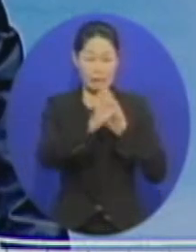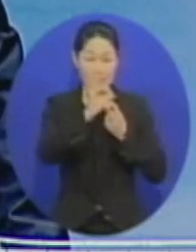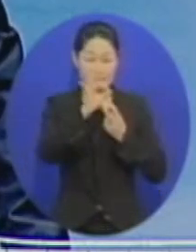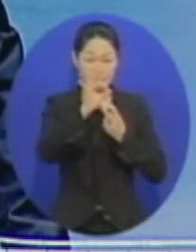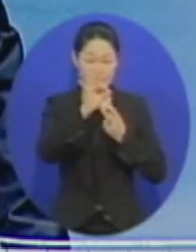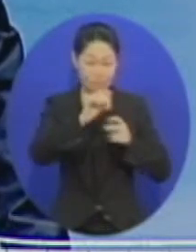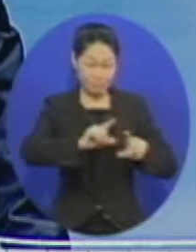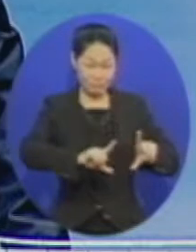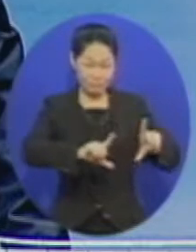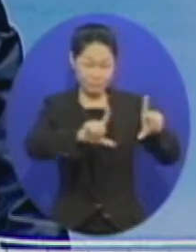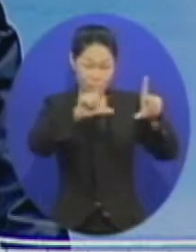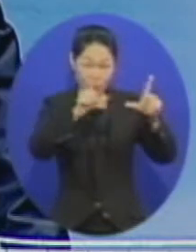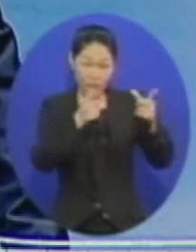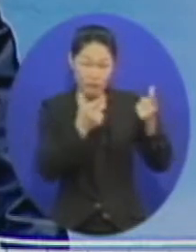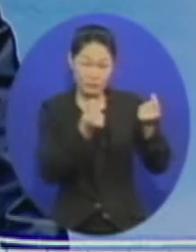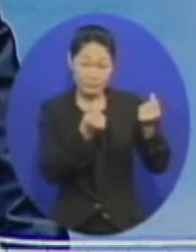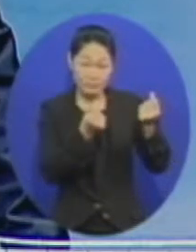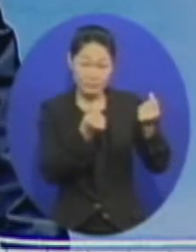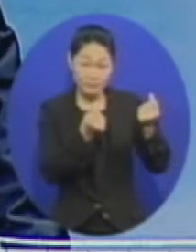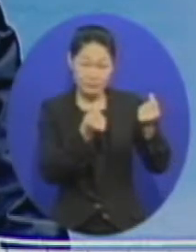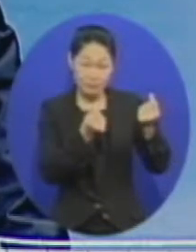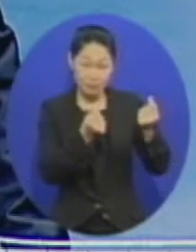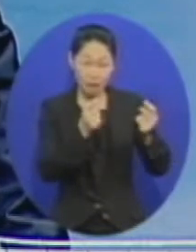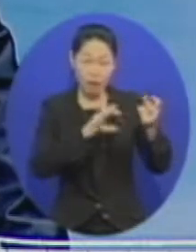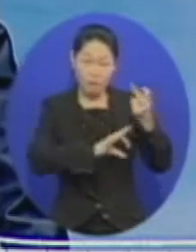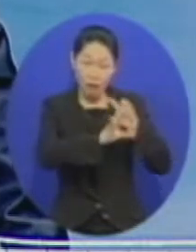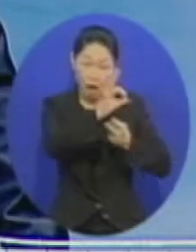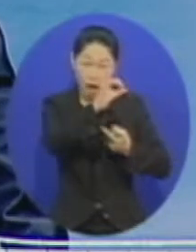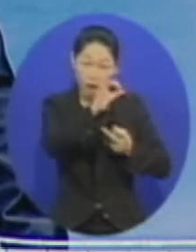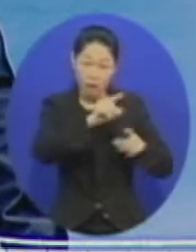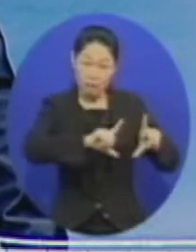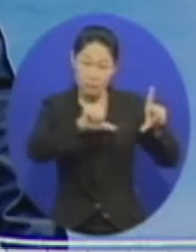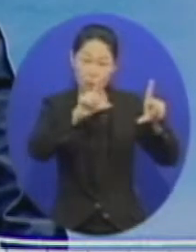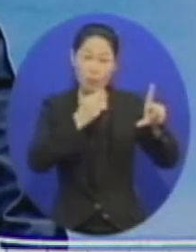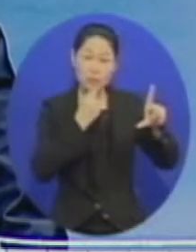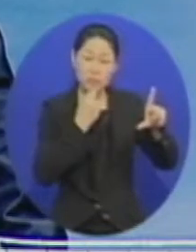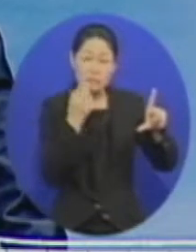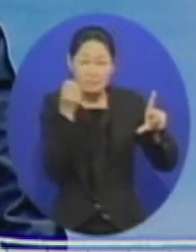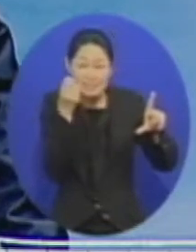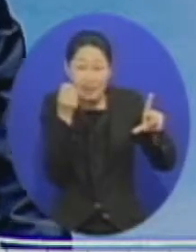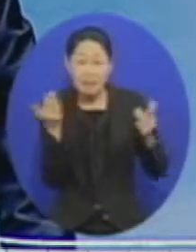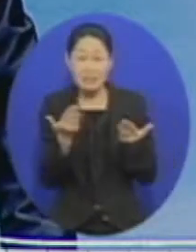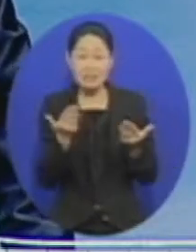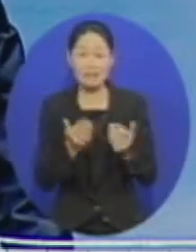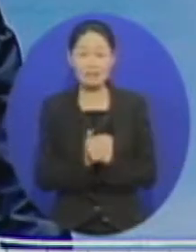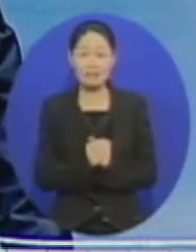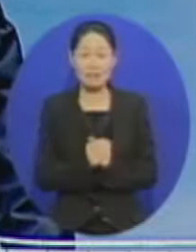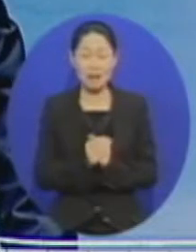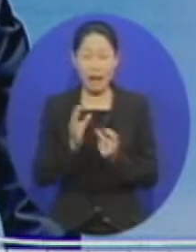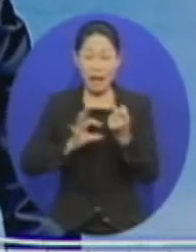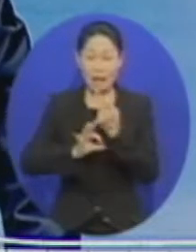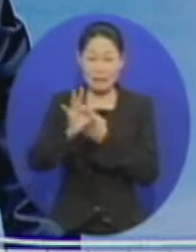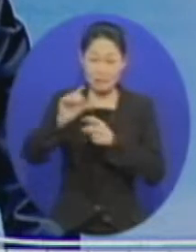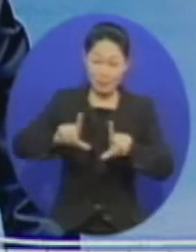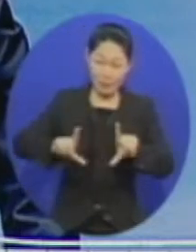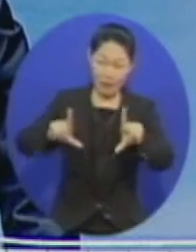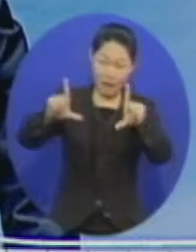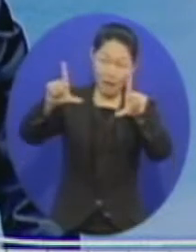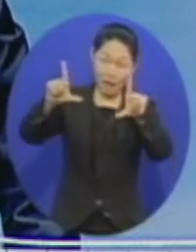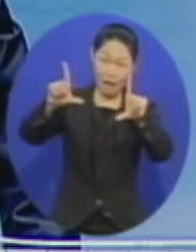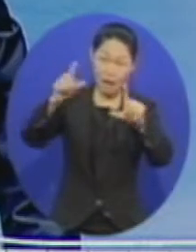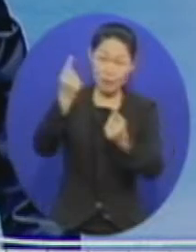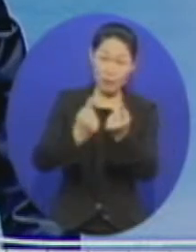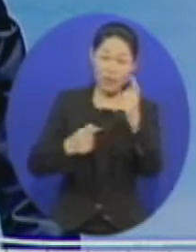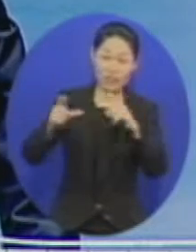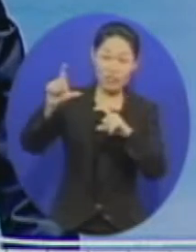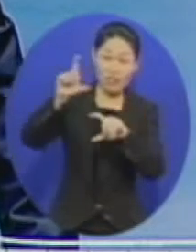떠오르지요 태양이 떠오르지 않는다면 이건 정말 이상한 일이지요 아침이면 태양이 떠오르는 것보다